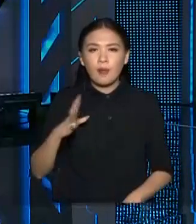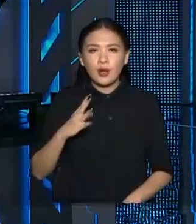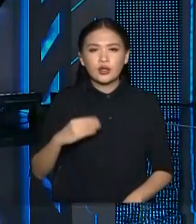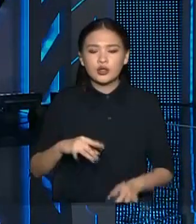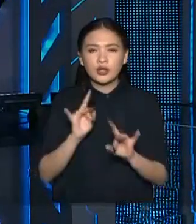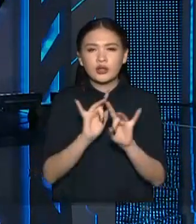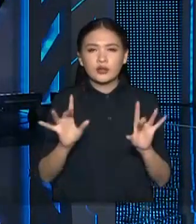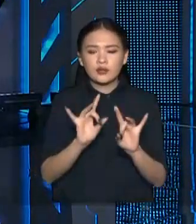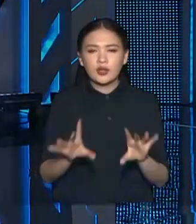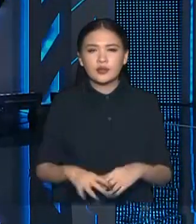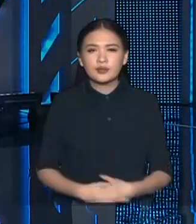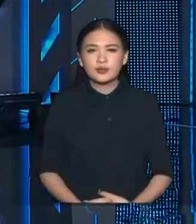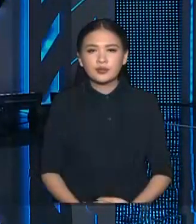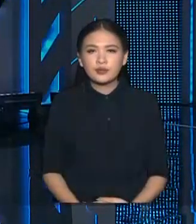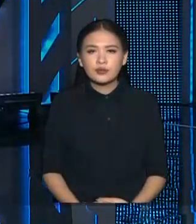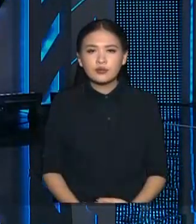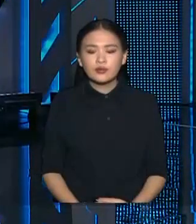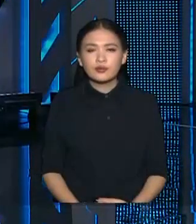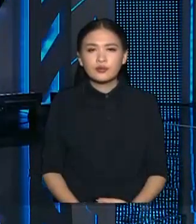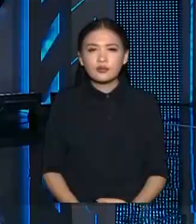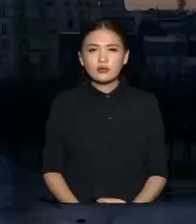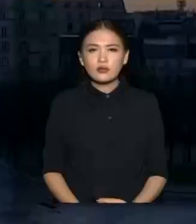әріптесім Асылбек Тойбек тарқатып айтады.